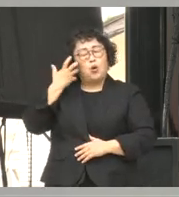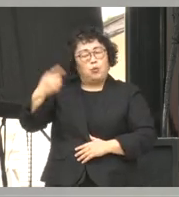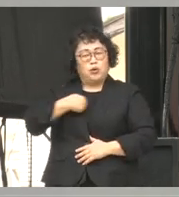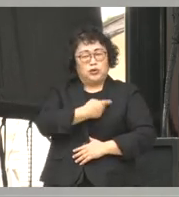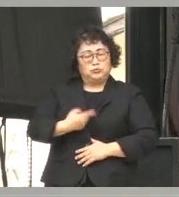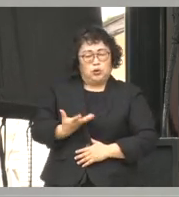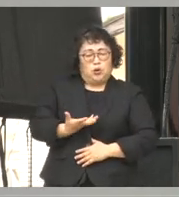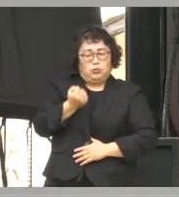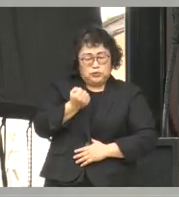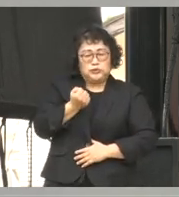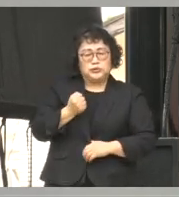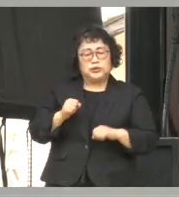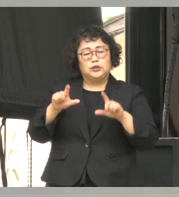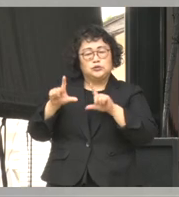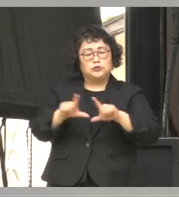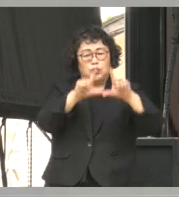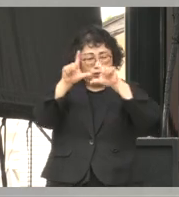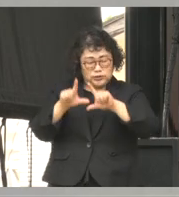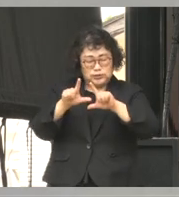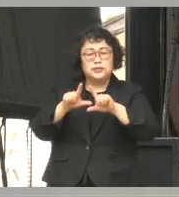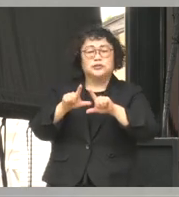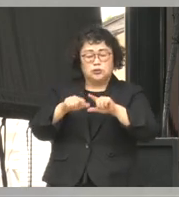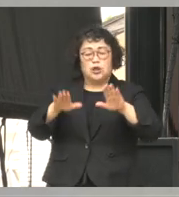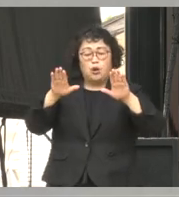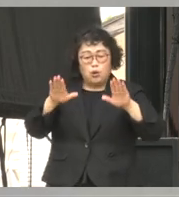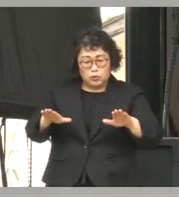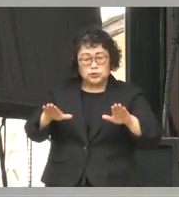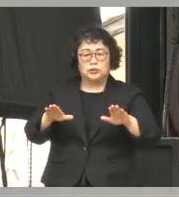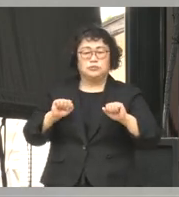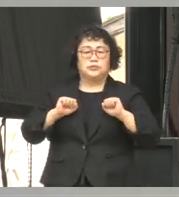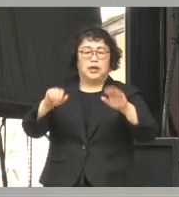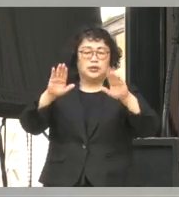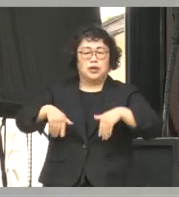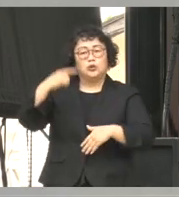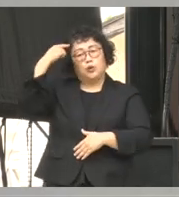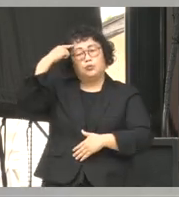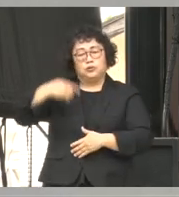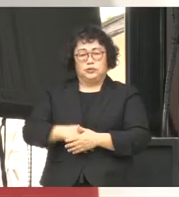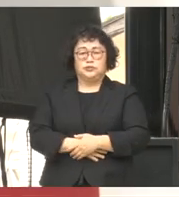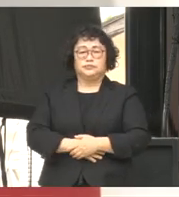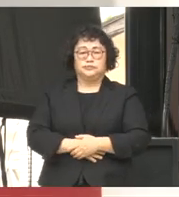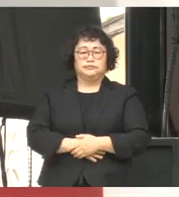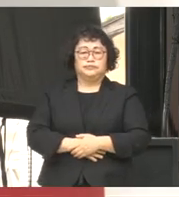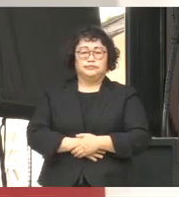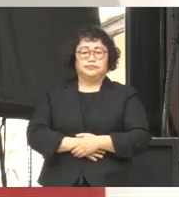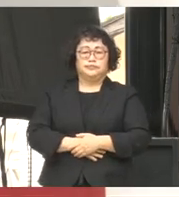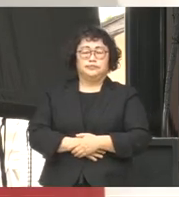に過ごされそして本日を迎えたことと思います。